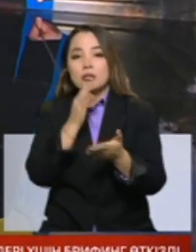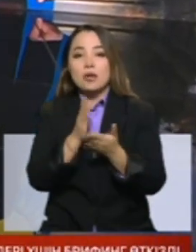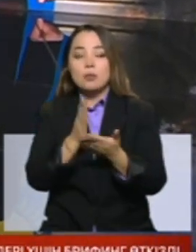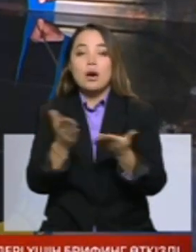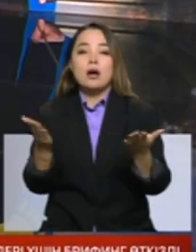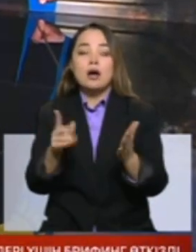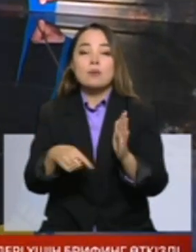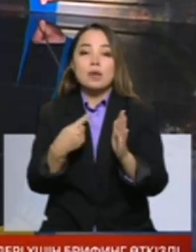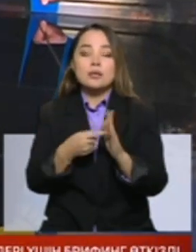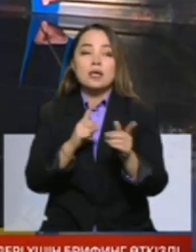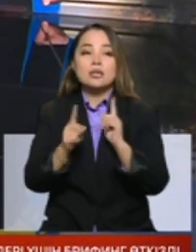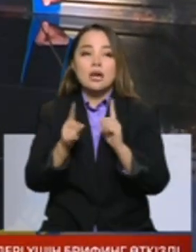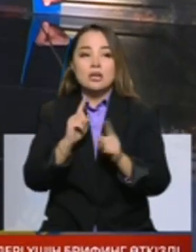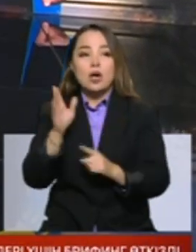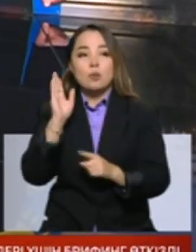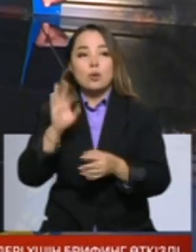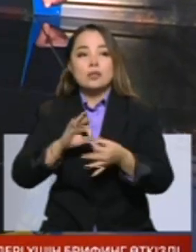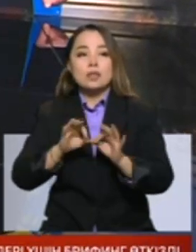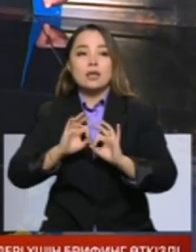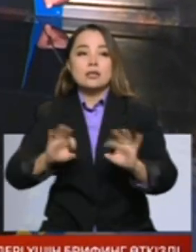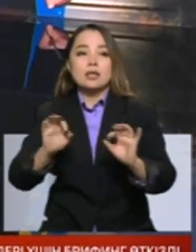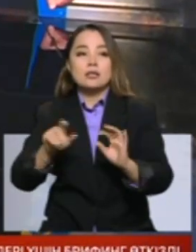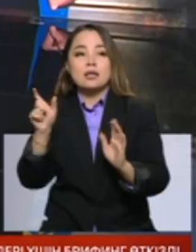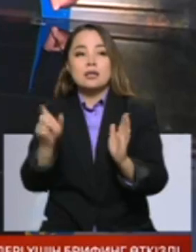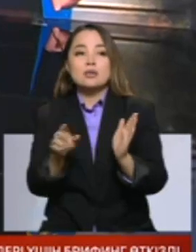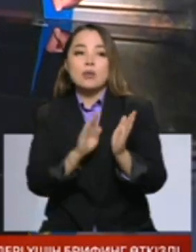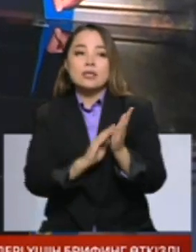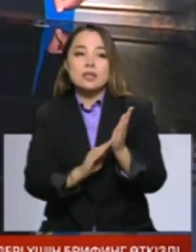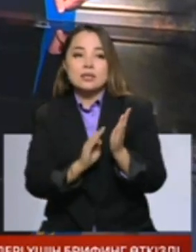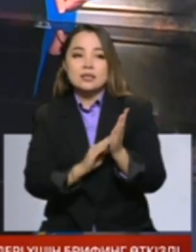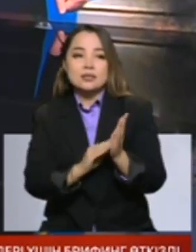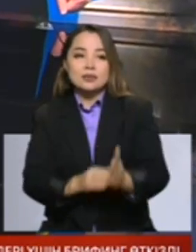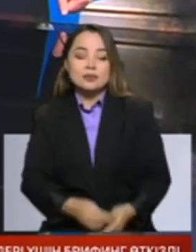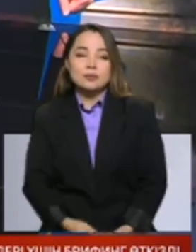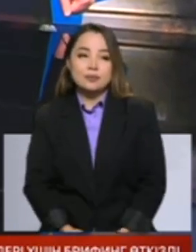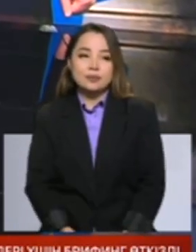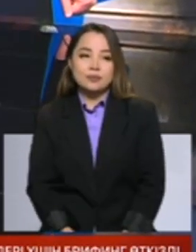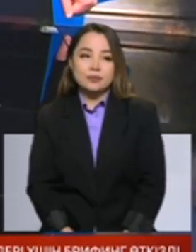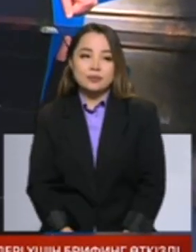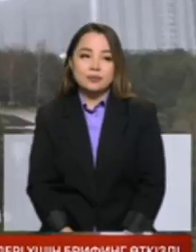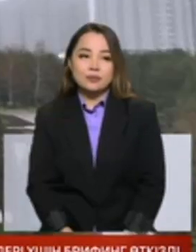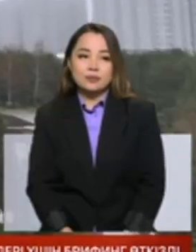қандай мәселелер талқыланды? Тілшіміз Данияр Қайыртайдың материалында.